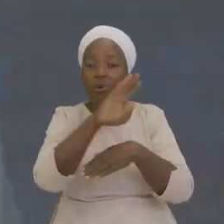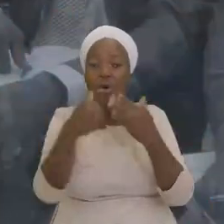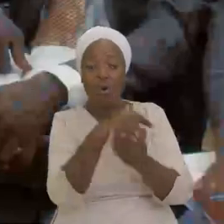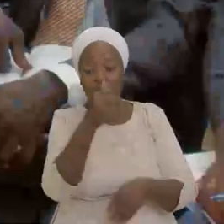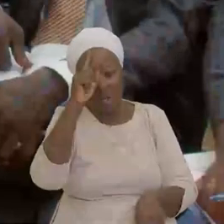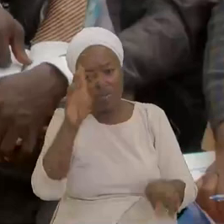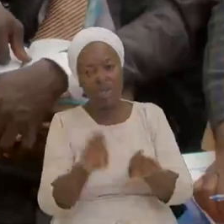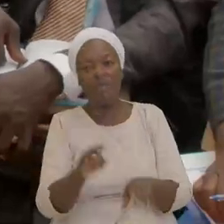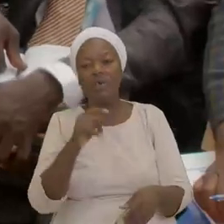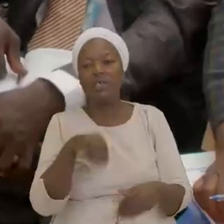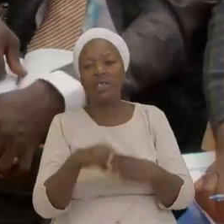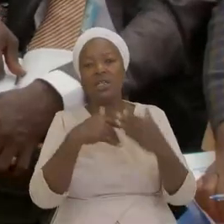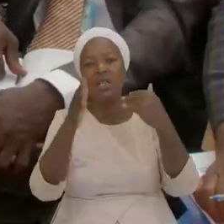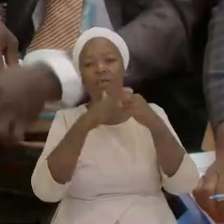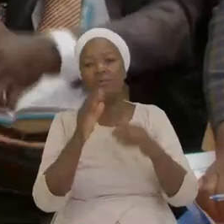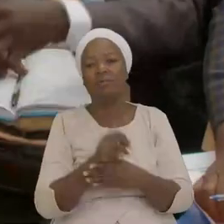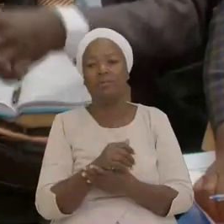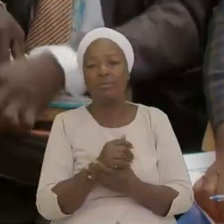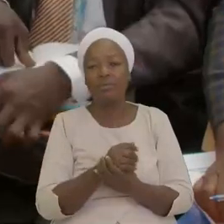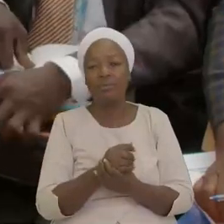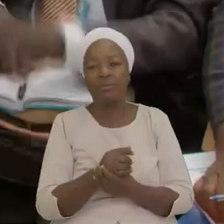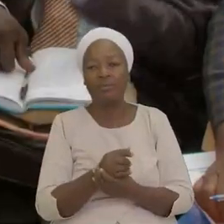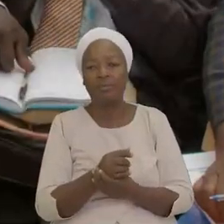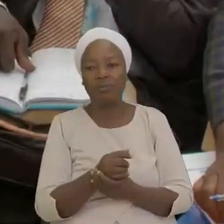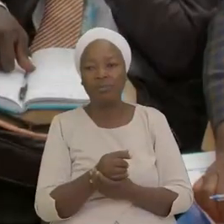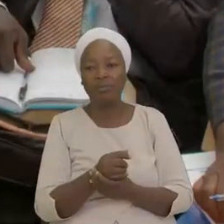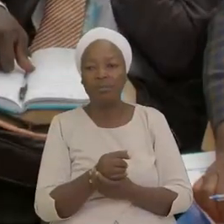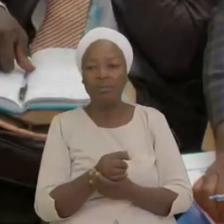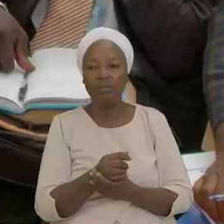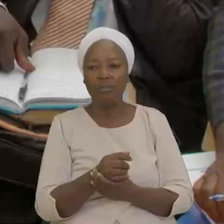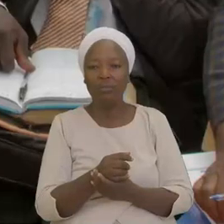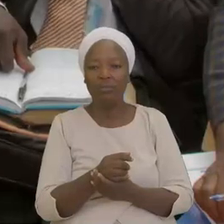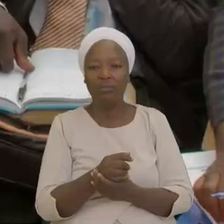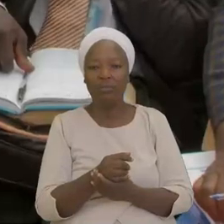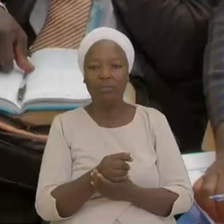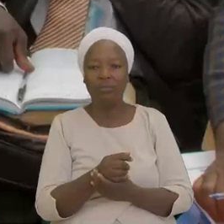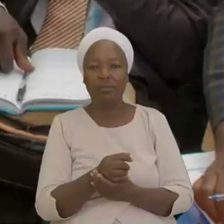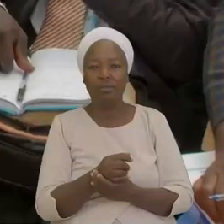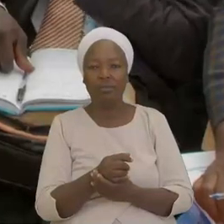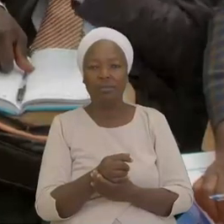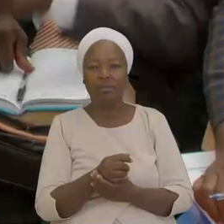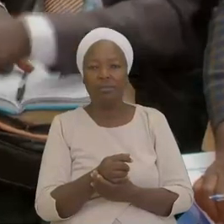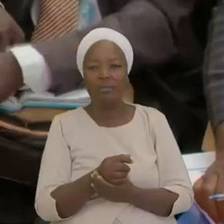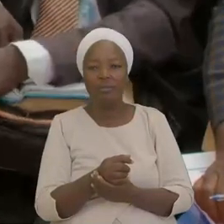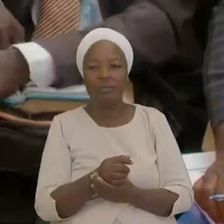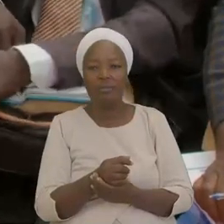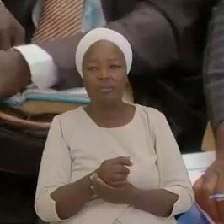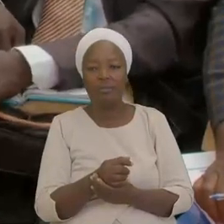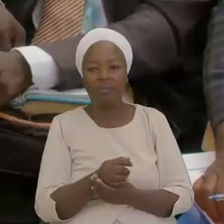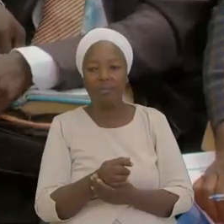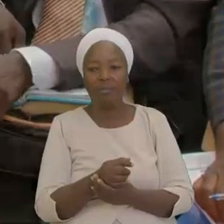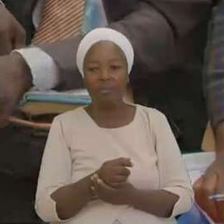tous ensemble enlevés avec les autres saints pour nous retrouver avec le Seigneur au ciel.